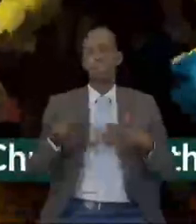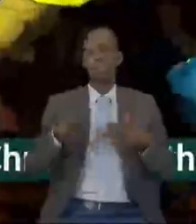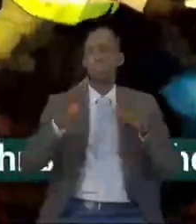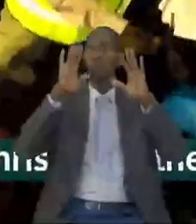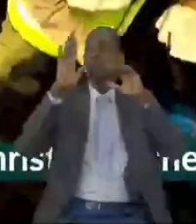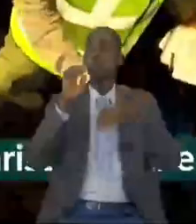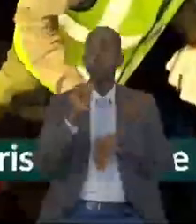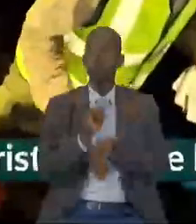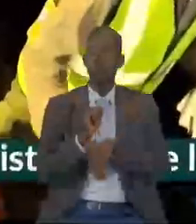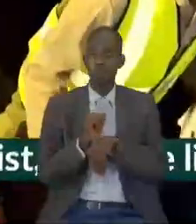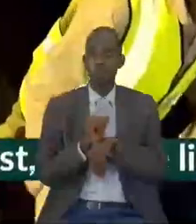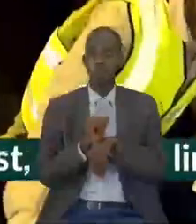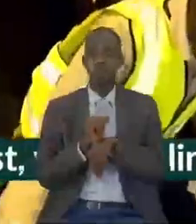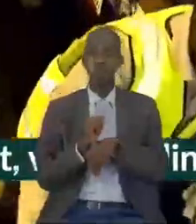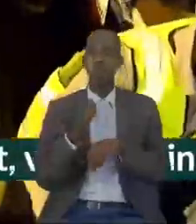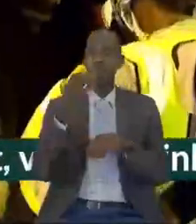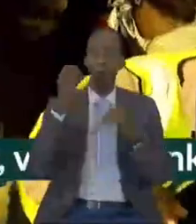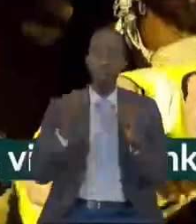Préparons-nous pour la prière de miracle.